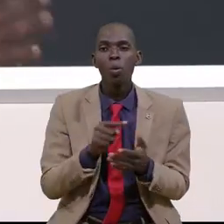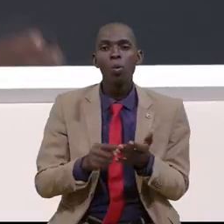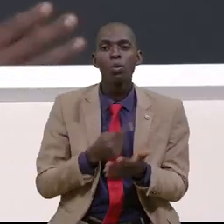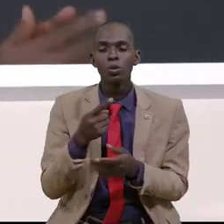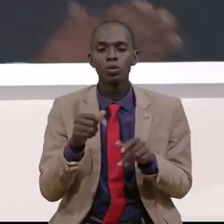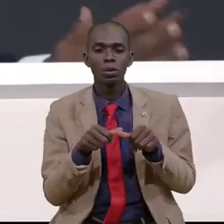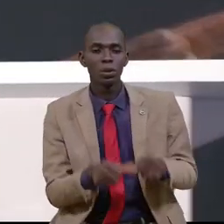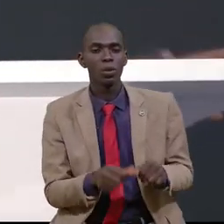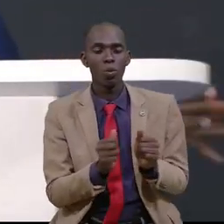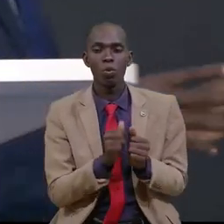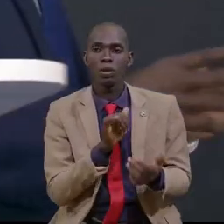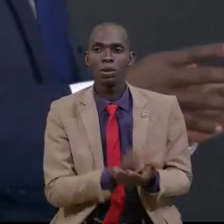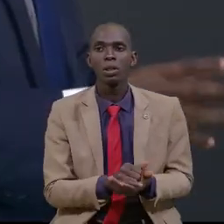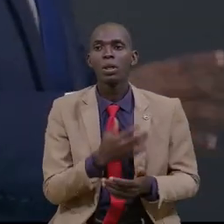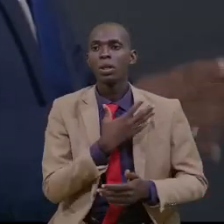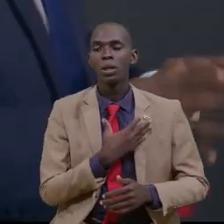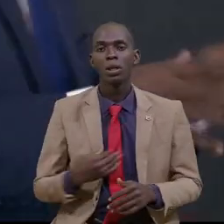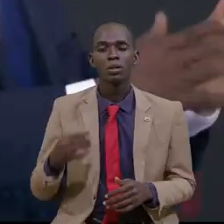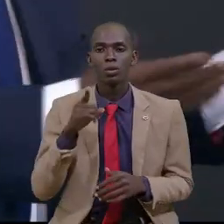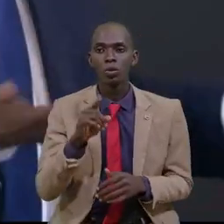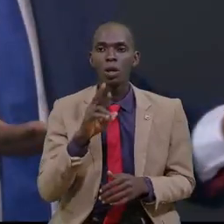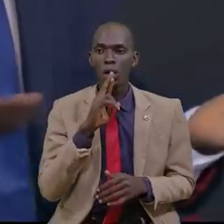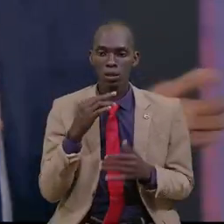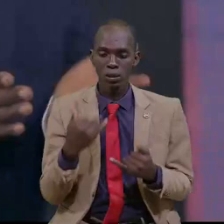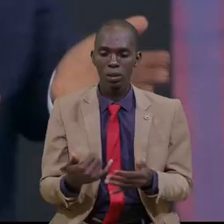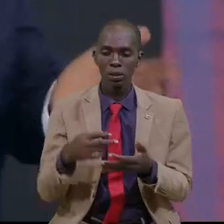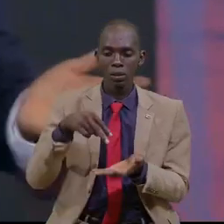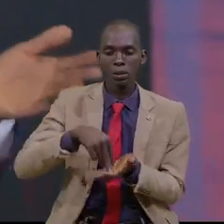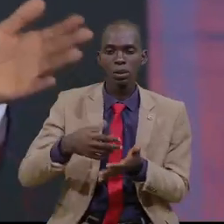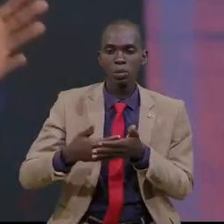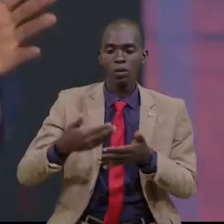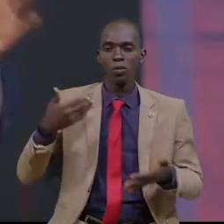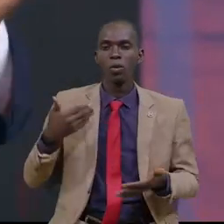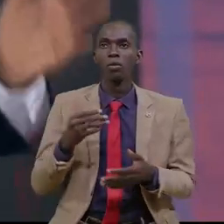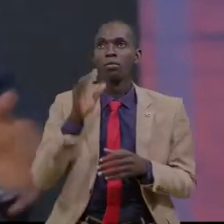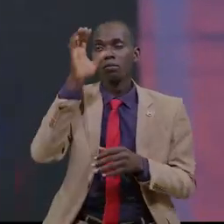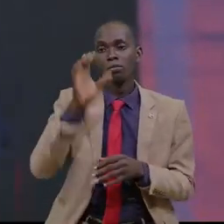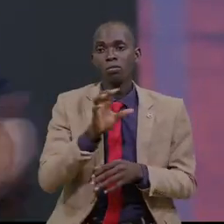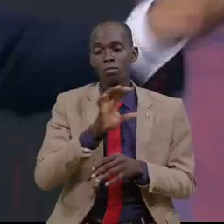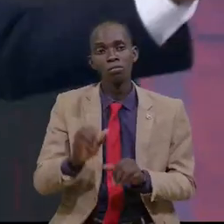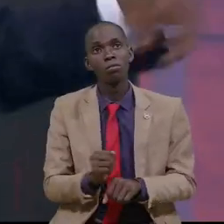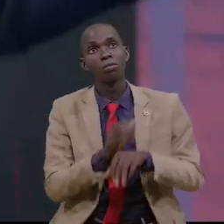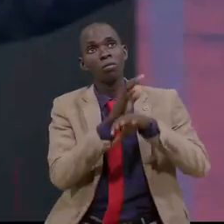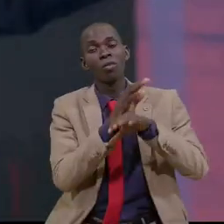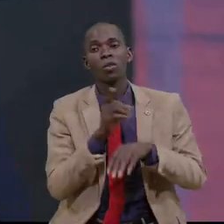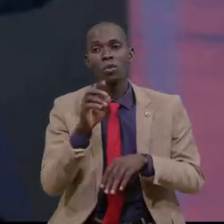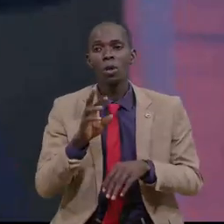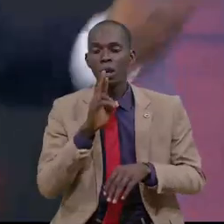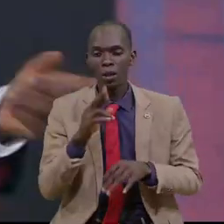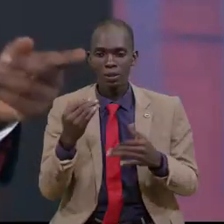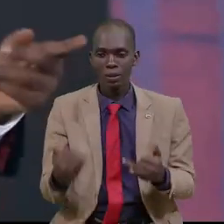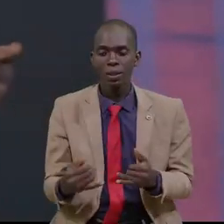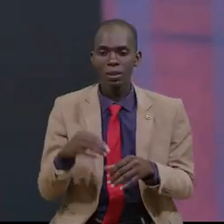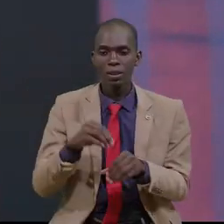une fois que vous restez avec ça et vous êtes avant le calvaire et vous êtes même avant la première page